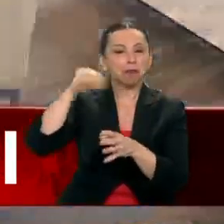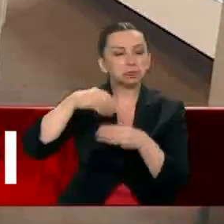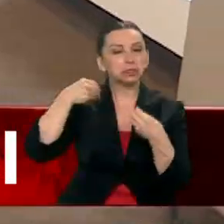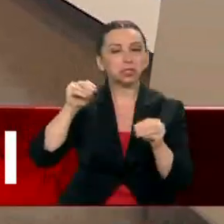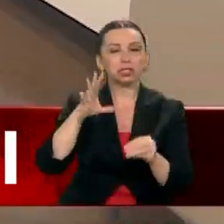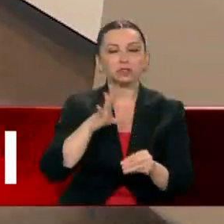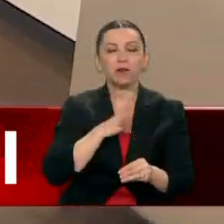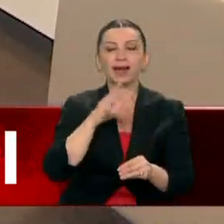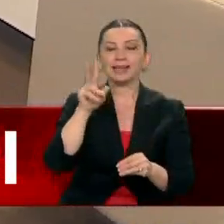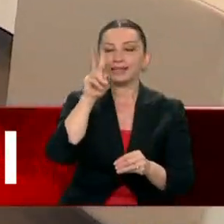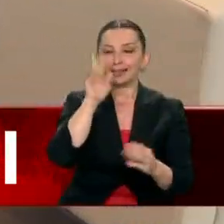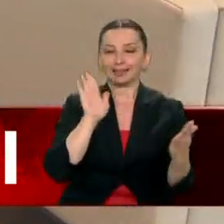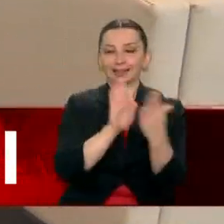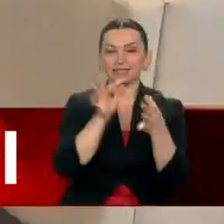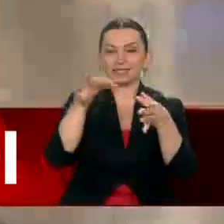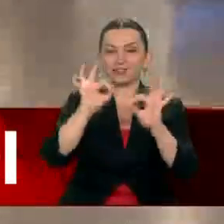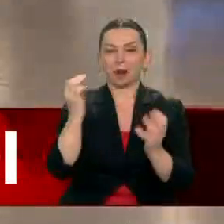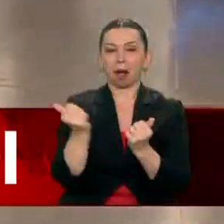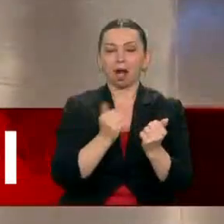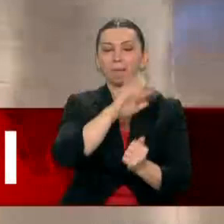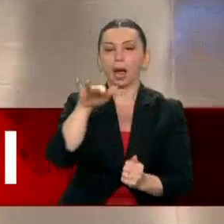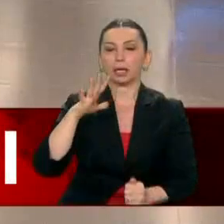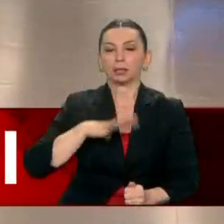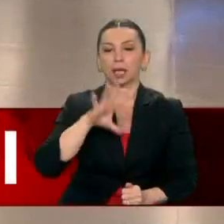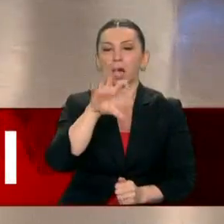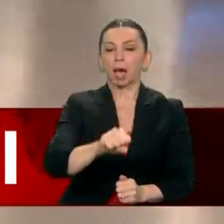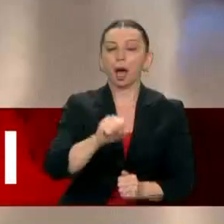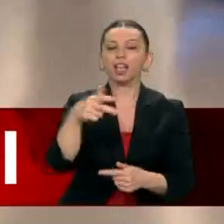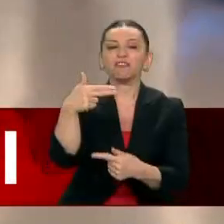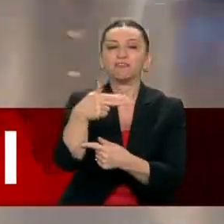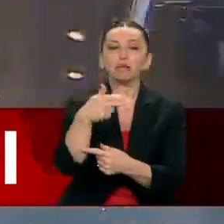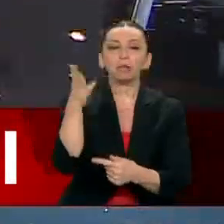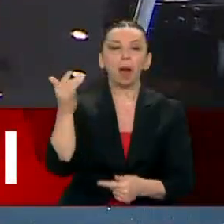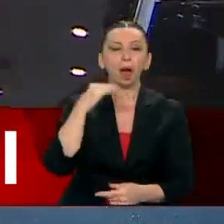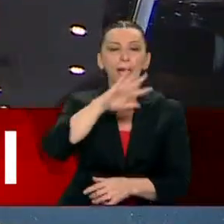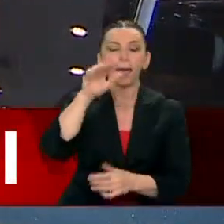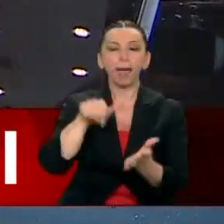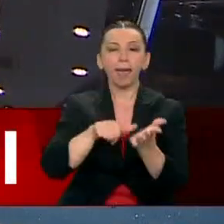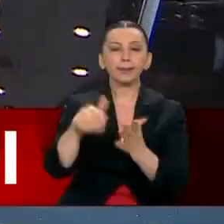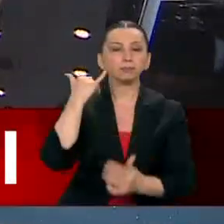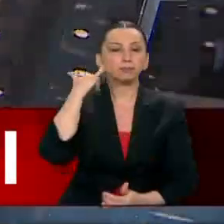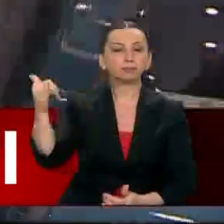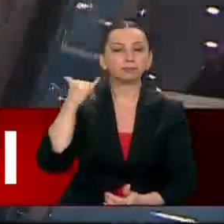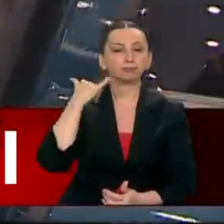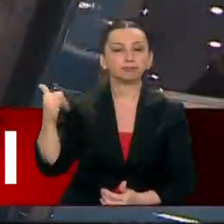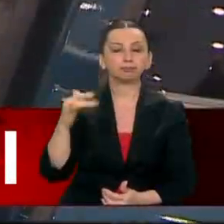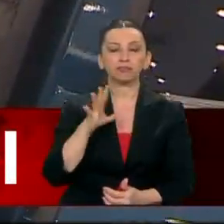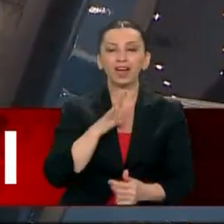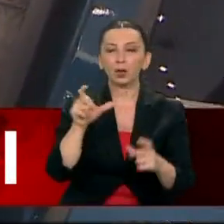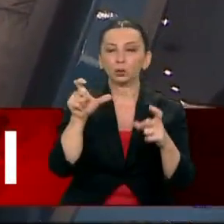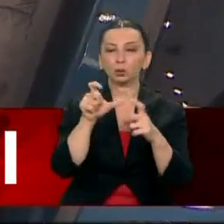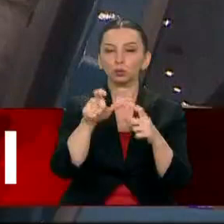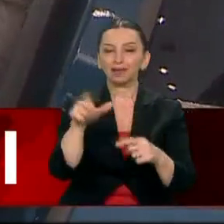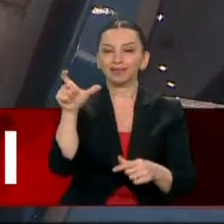gerçekleştiriyoruz. Yılın son günlerinde sıfır otomobillere talep arttı. Bayilerin telefonu susmaz oldu. Çok geri aradık sabahtan beri. Yani Şubat